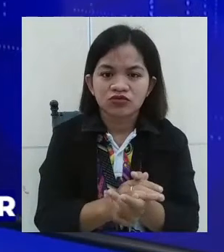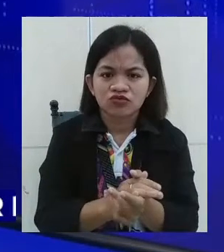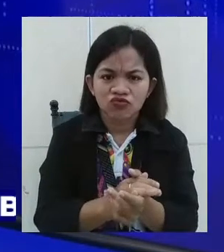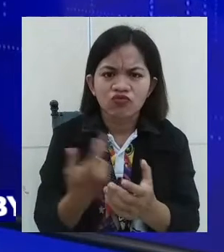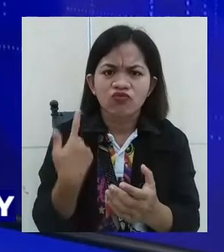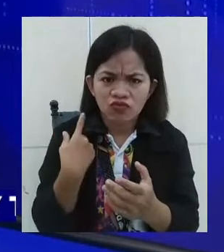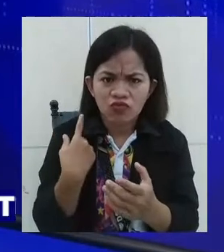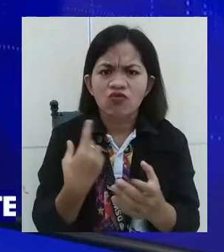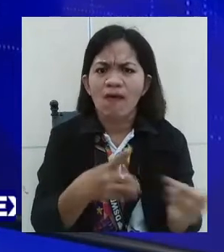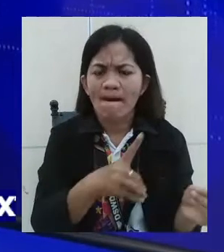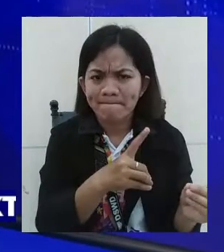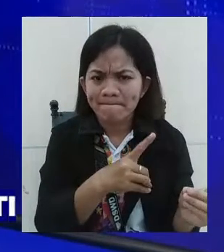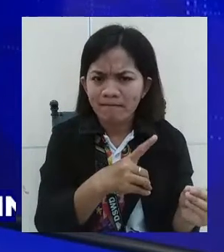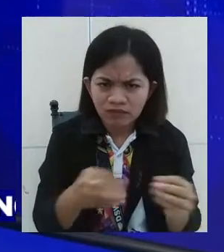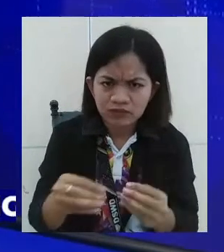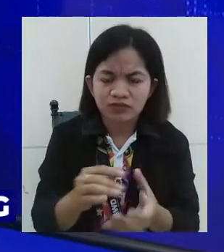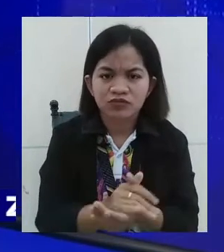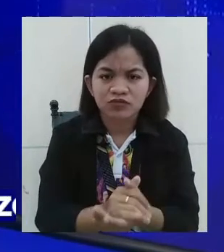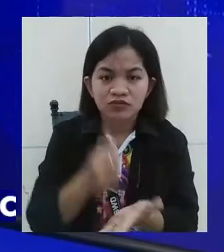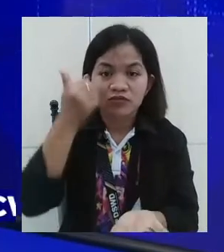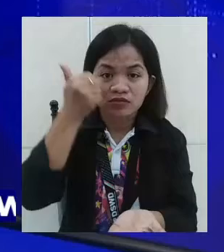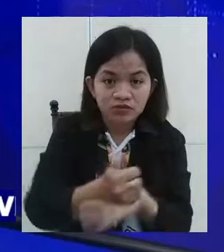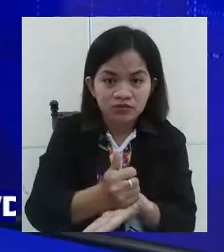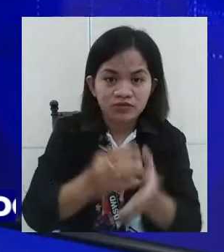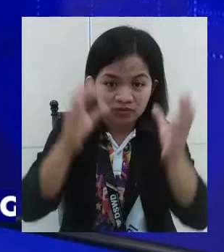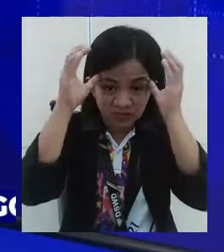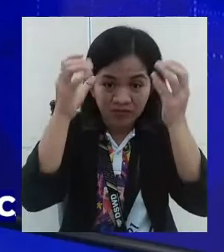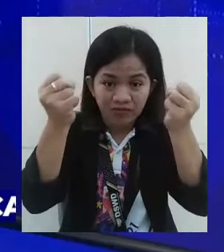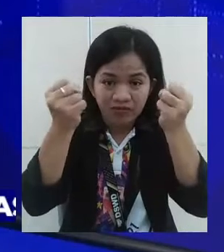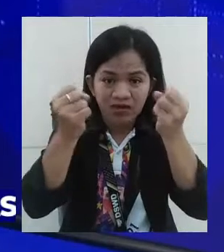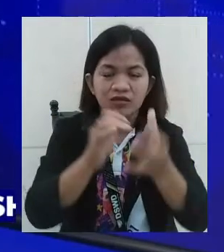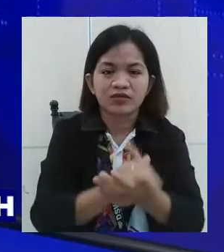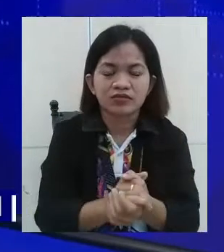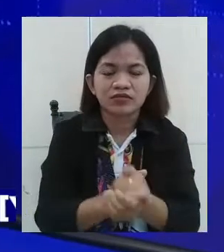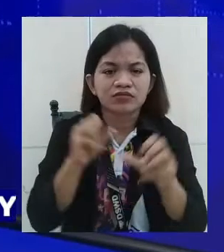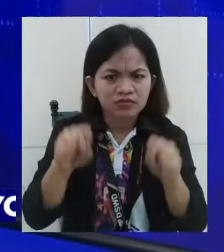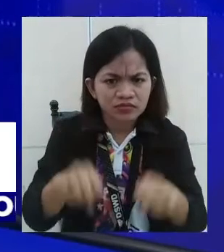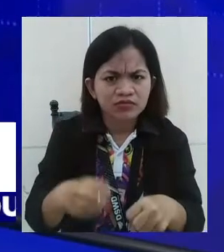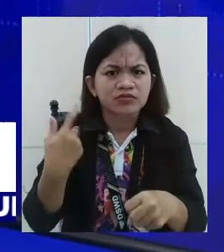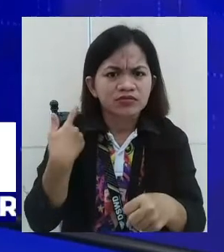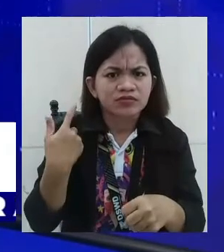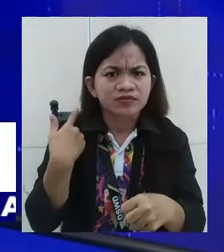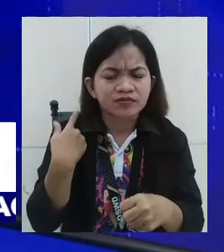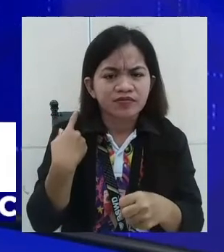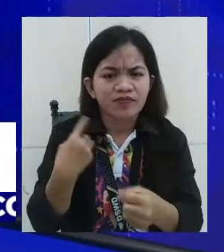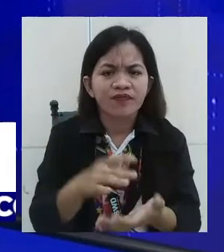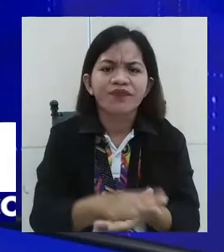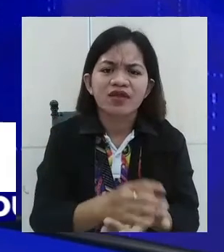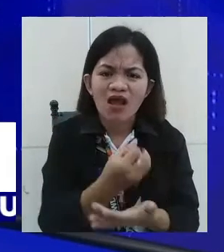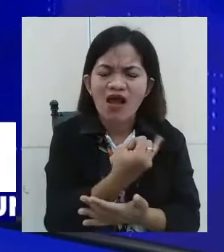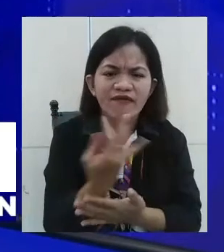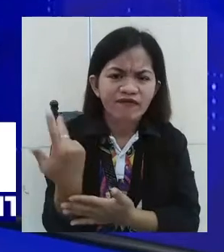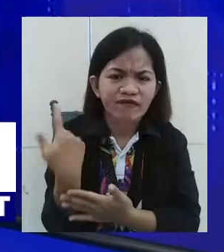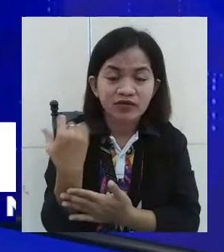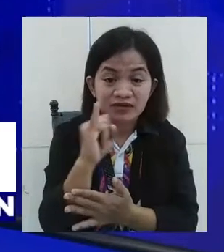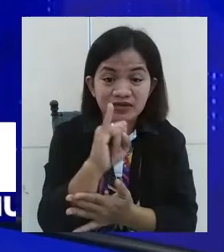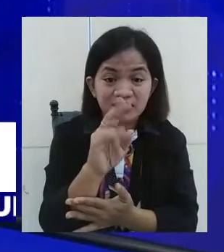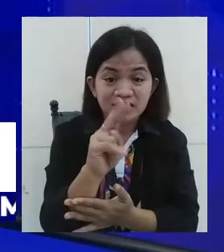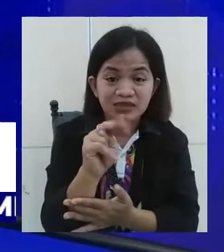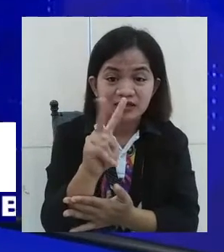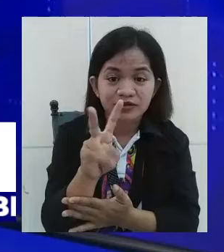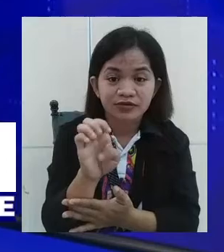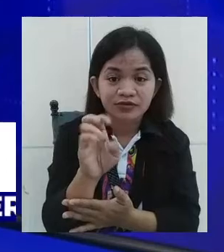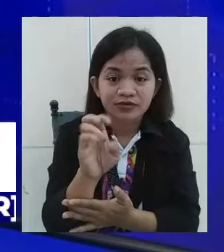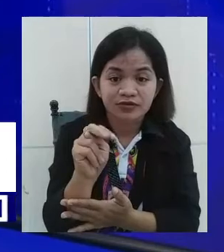sektor at inaprubahan naman ng presidente na magkakaroon ng inventory itong mga opisina ng gobyerno. Tapos kung